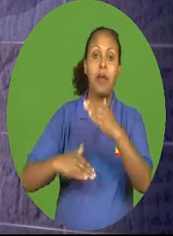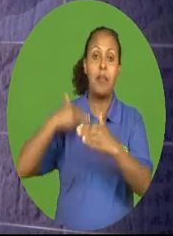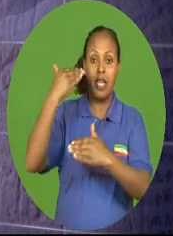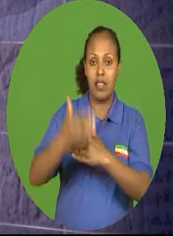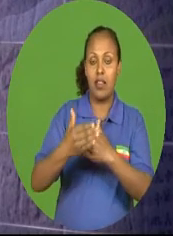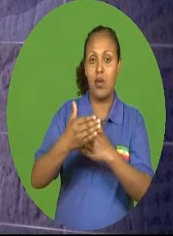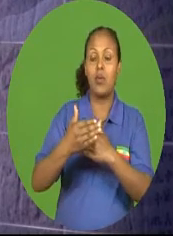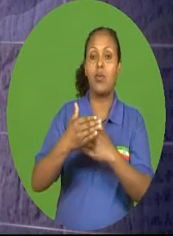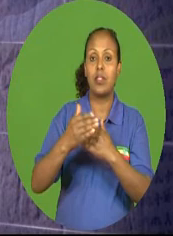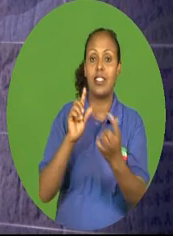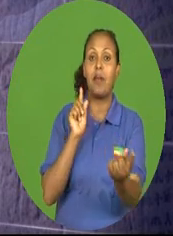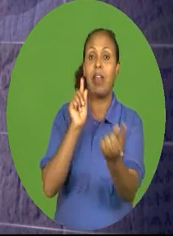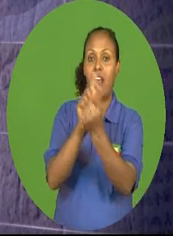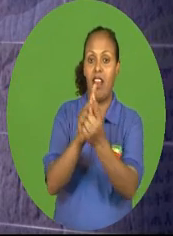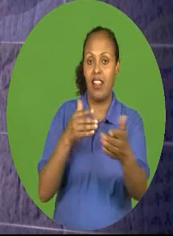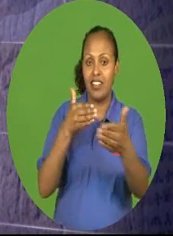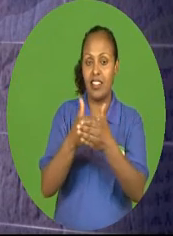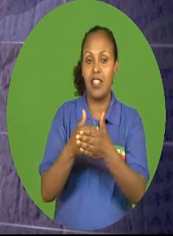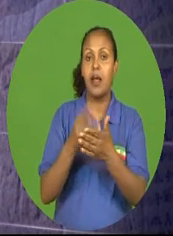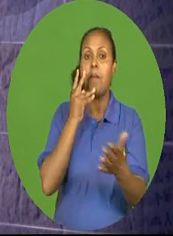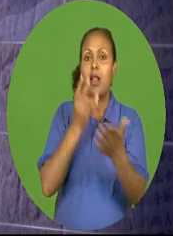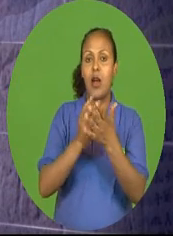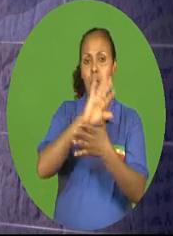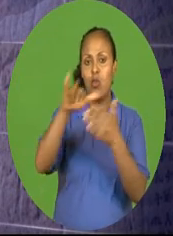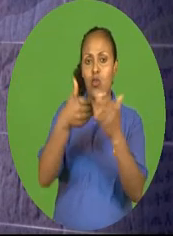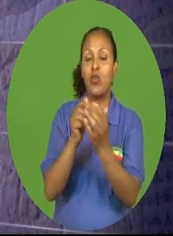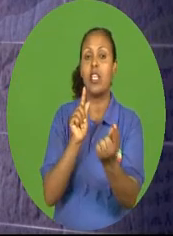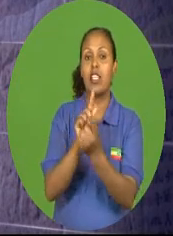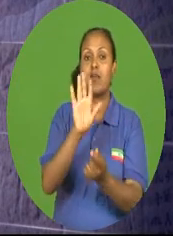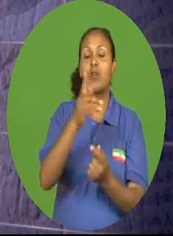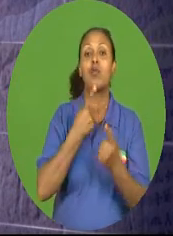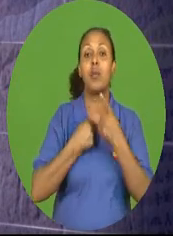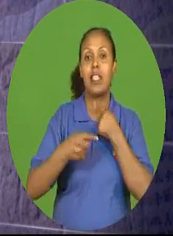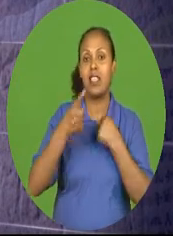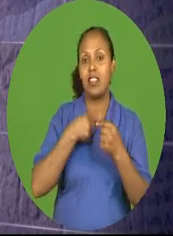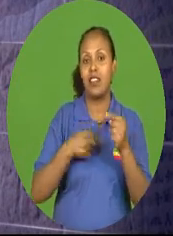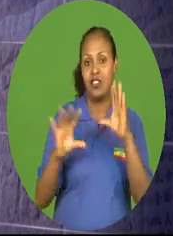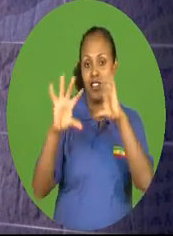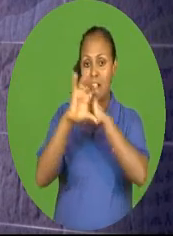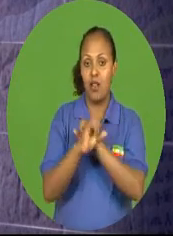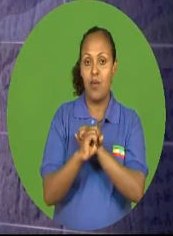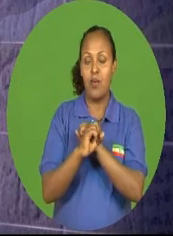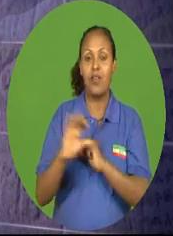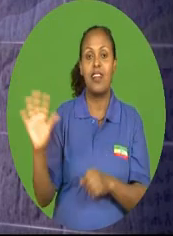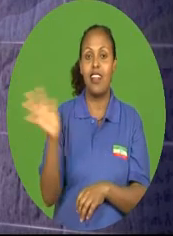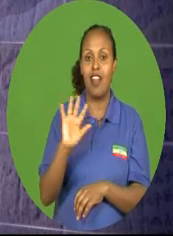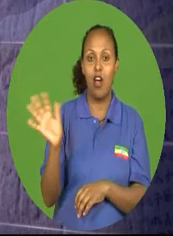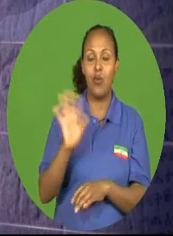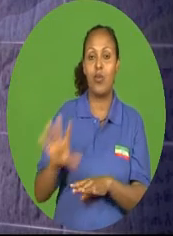ተጠናቋል። በሚቀጥለው ክፍለ ጊዜ እስከምንገናኝ ድረስ መልካምን ሁሉ እንዲገጥማችሁ በመመኘት